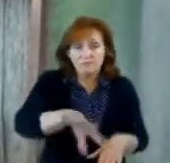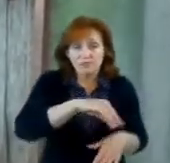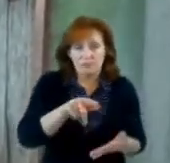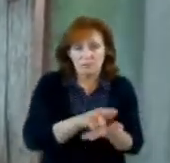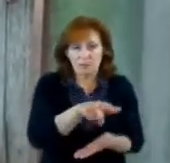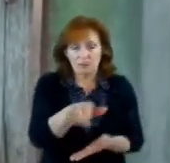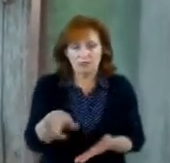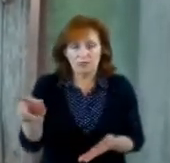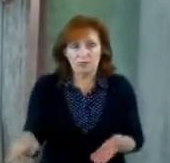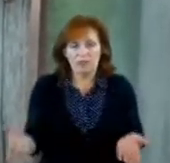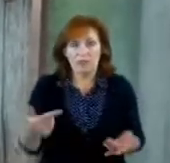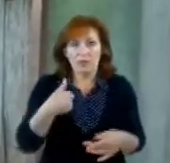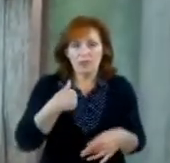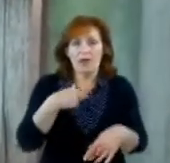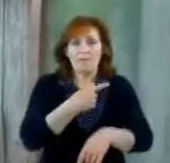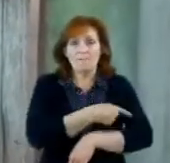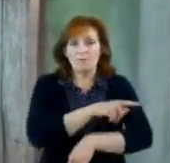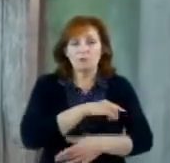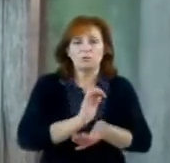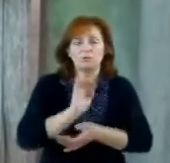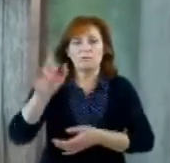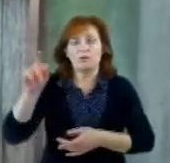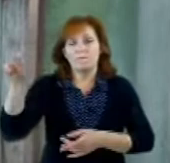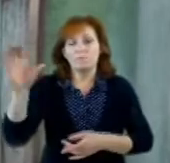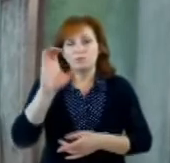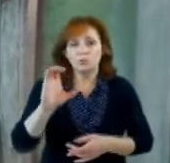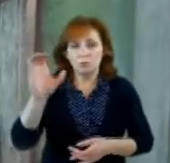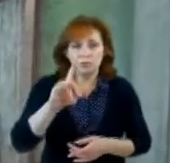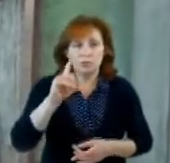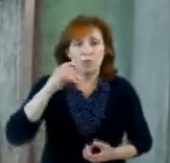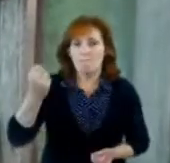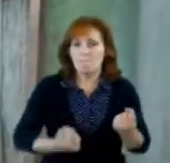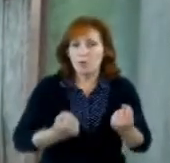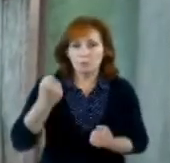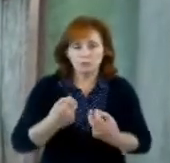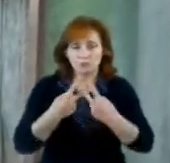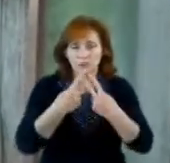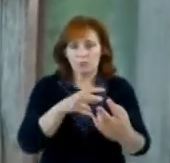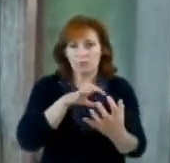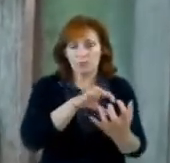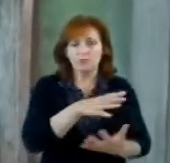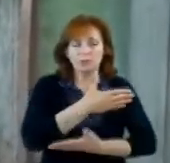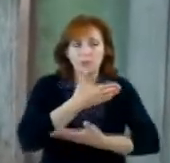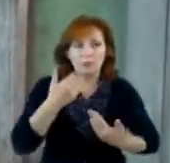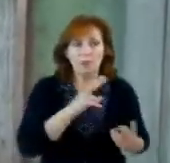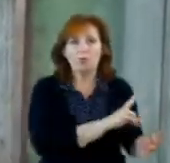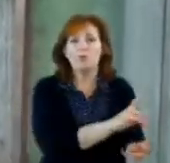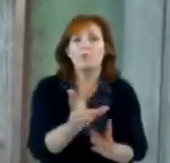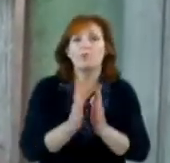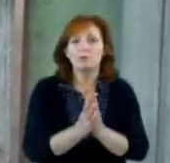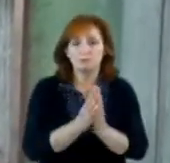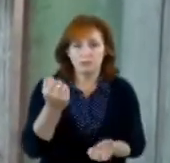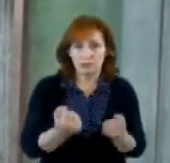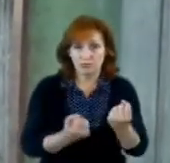фельдшер направляє у Сосницю. Поки довезуть нас у Сосницю, машини нема, скорої допомоги. Кого в людей просить машину? Відвези, будь ласка.